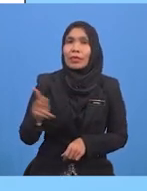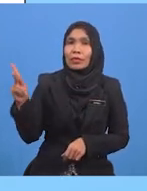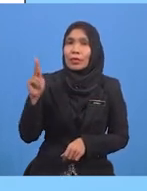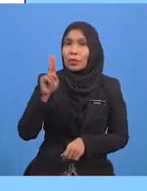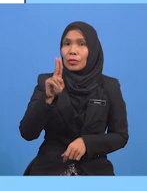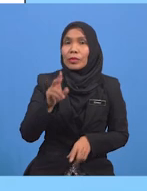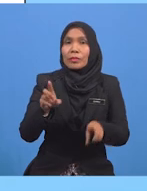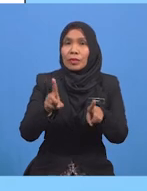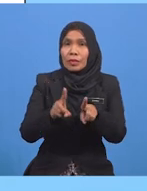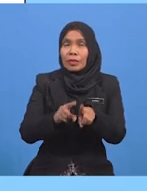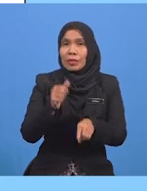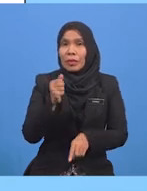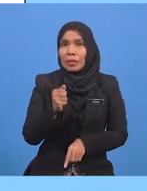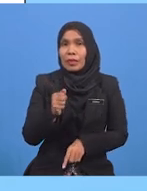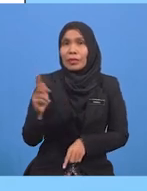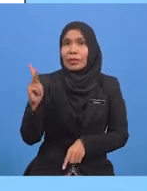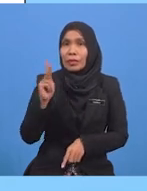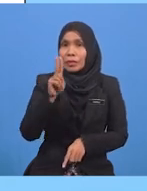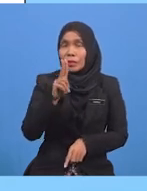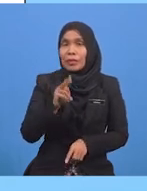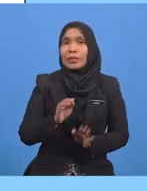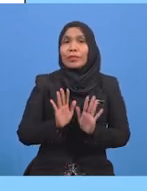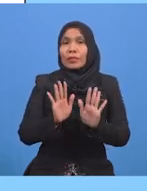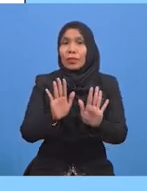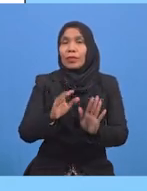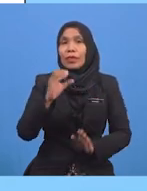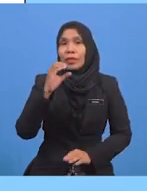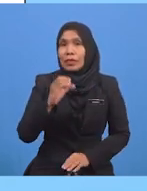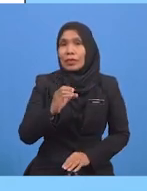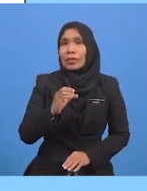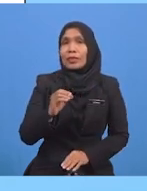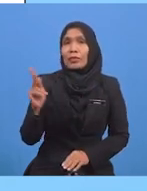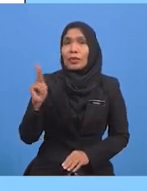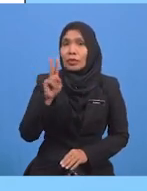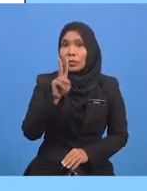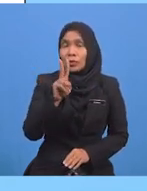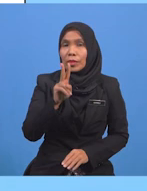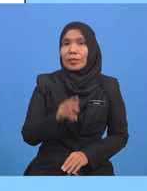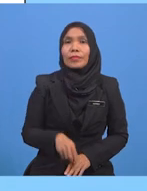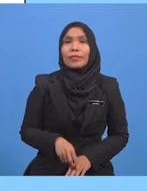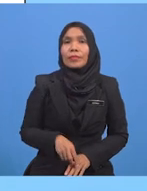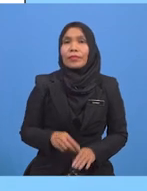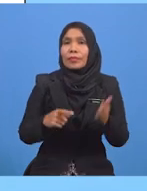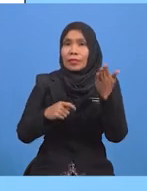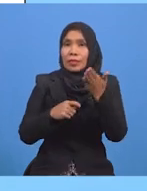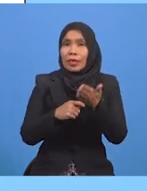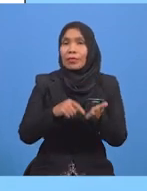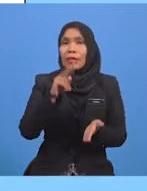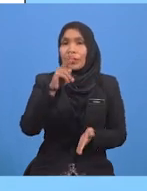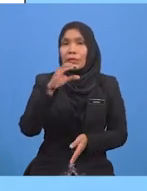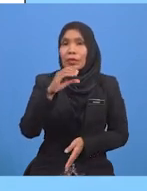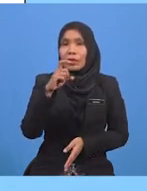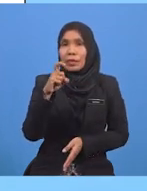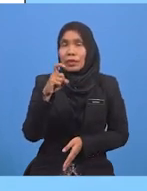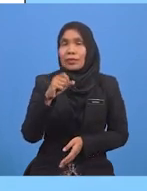dengan A kuasa 2 tolak C kuasa 2 tambah